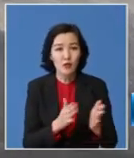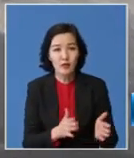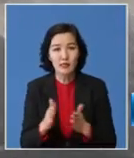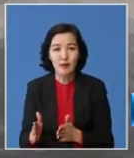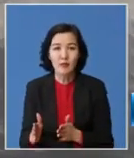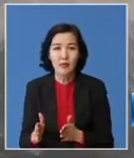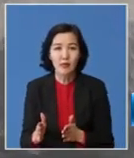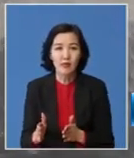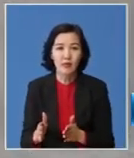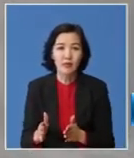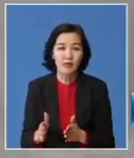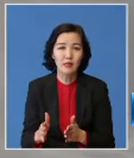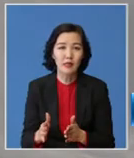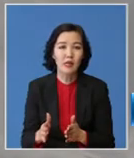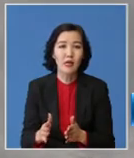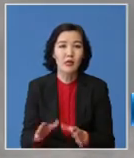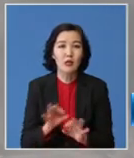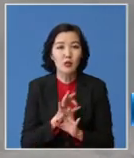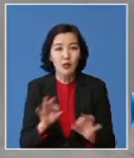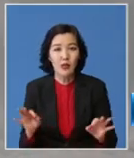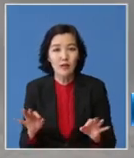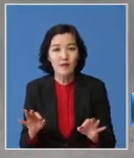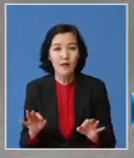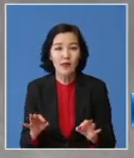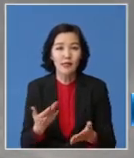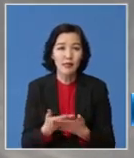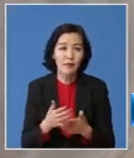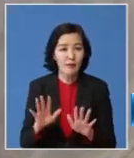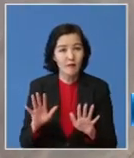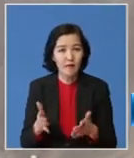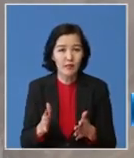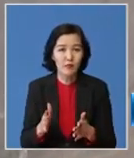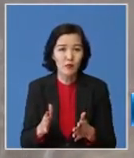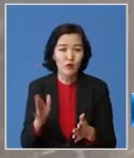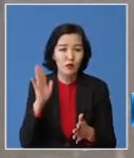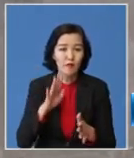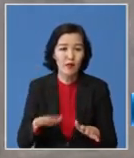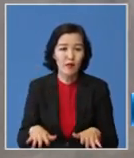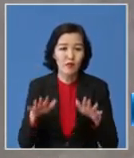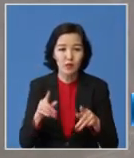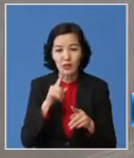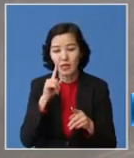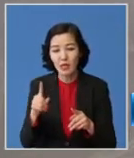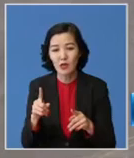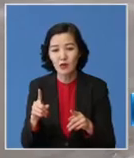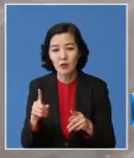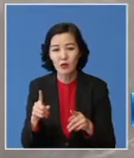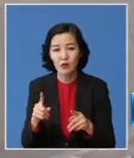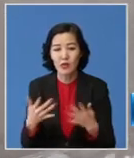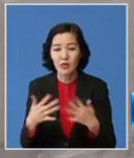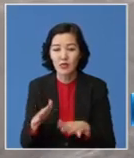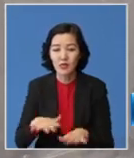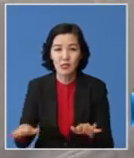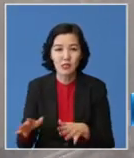Мутность на реках нулевая. В случае обильных осадков все же возможен сход лавин, но далеко от зоны ненаселенных